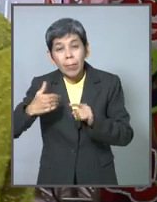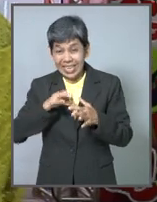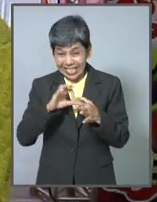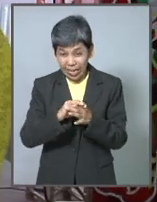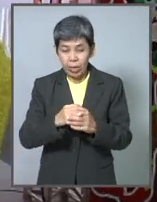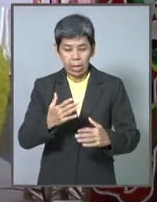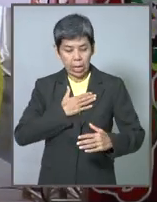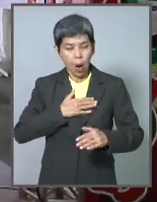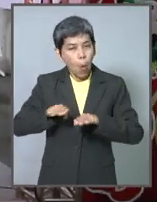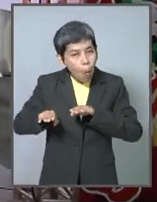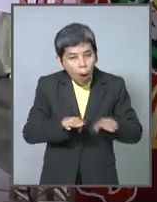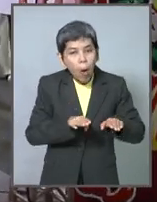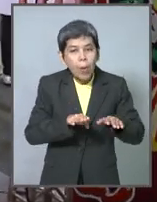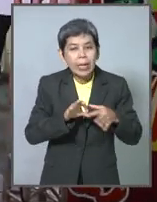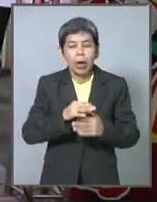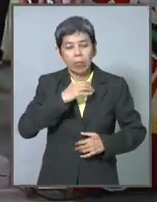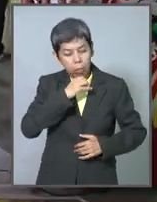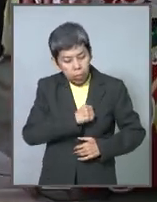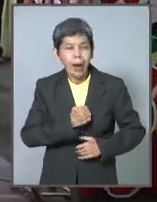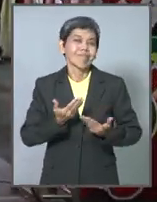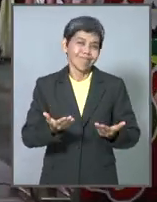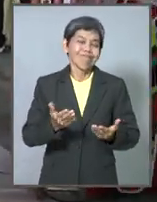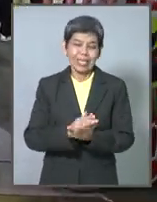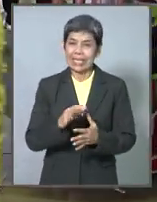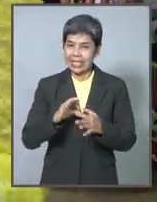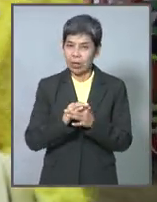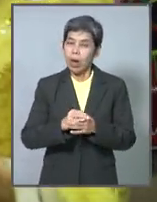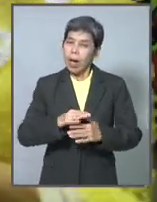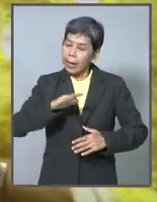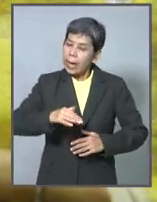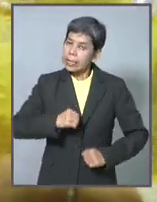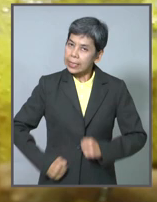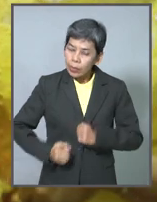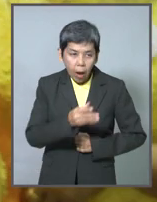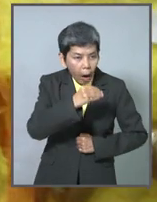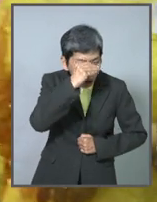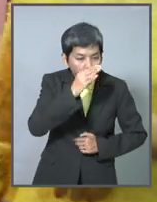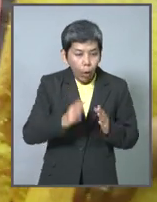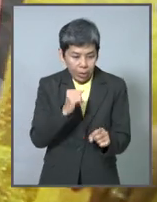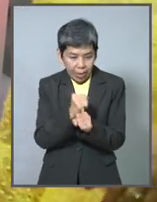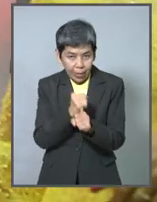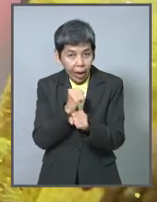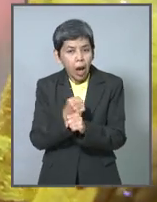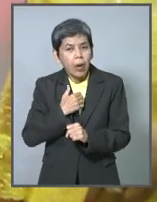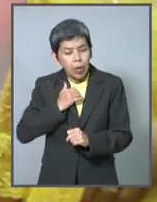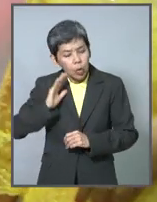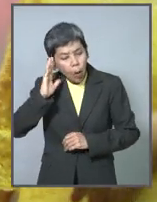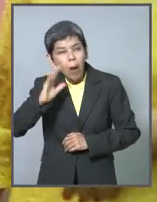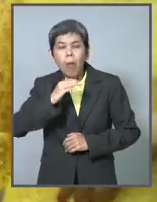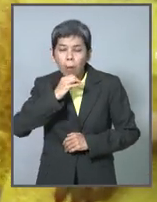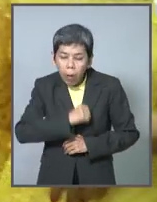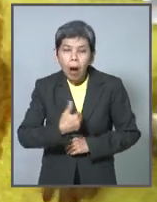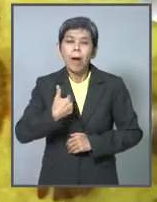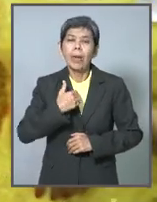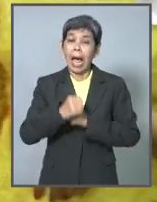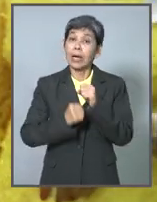การเตรียมความพร้อมการเป็นผู้สูงอายุนะคะให้กับเด็กเยาวชนและกลุ่มแรงงานกลุ่มแม่บ้านที่จะเป็นผู้สูงอายุในอนาคตซึ่